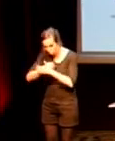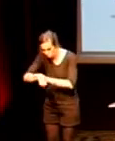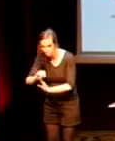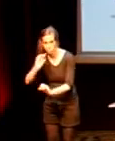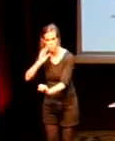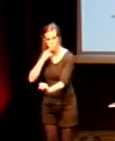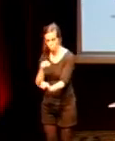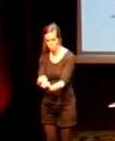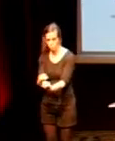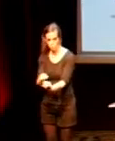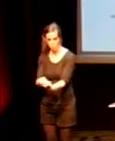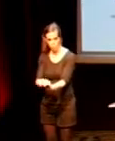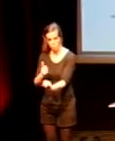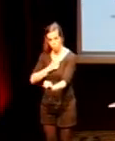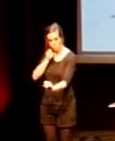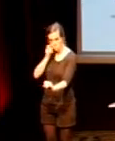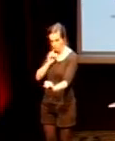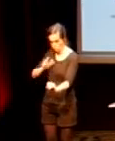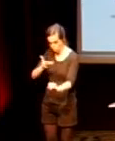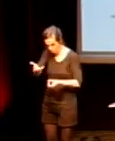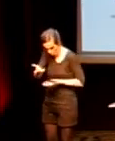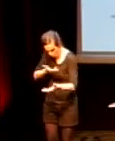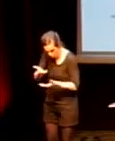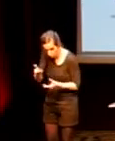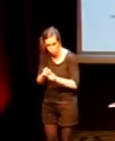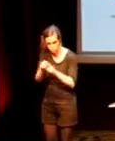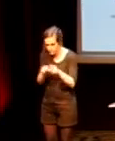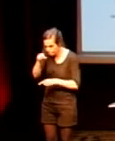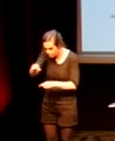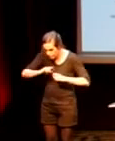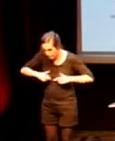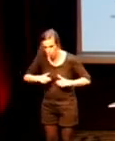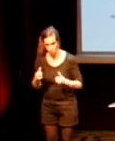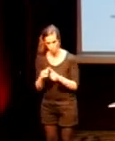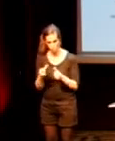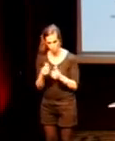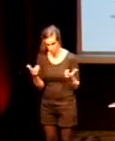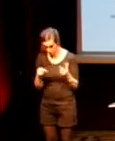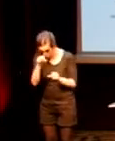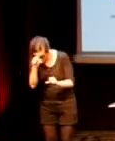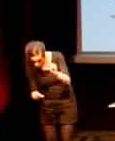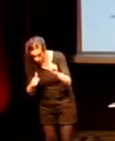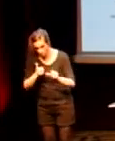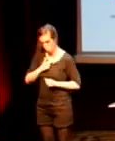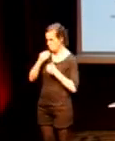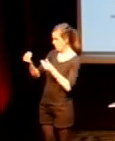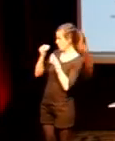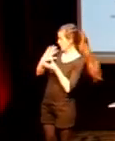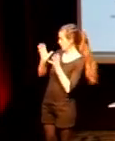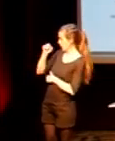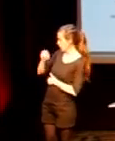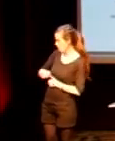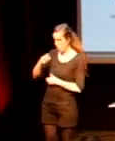enfant comment va-t-il être scolarisés est-ce qu'il faut que je me fasse opérer ce qu'il faut qu'ils apprennent la langue des signes est-ce qu'il faut que j'apprenne le